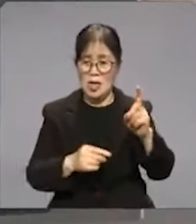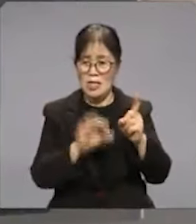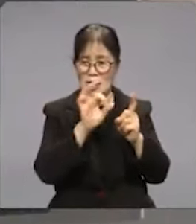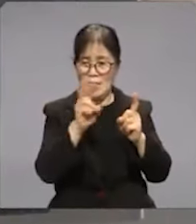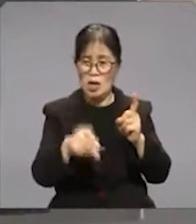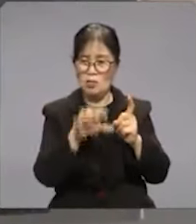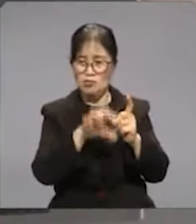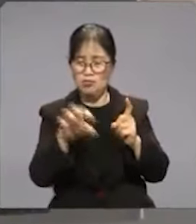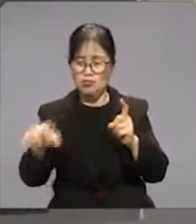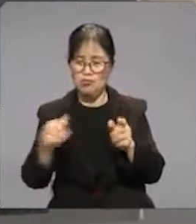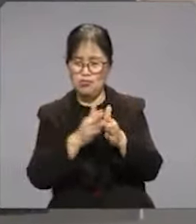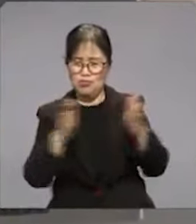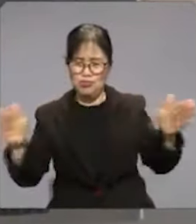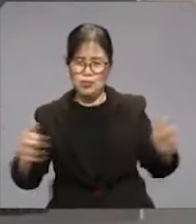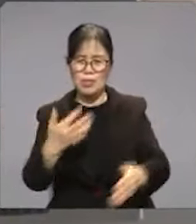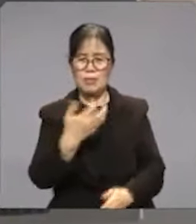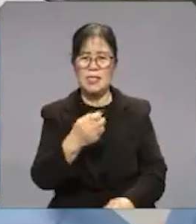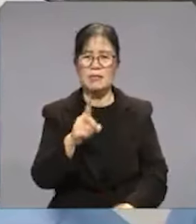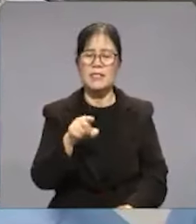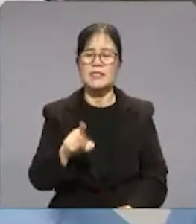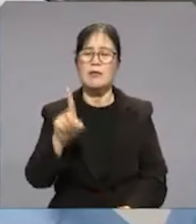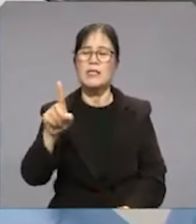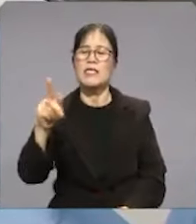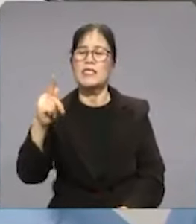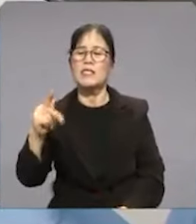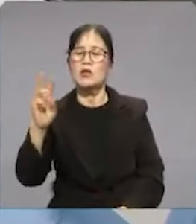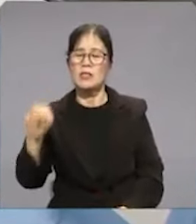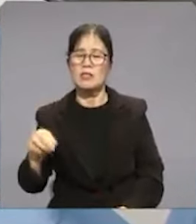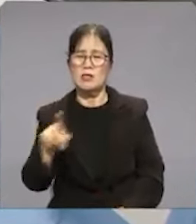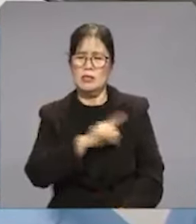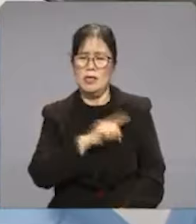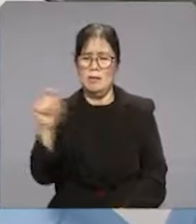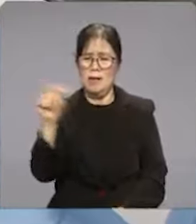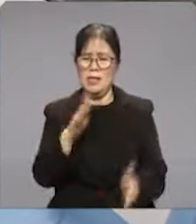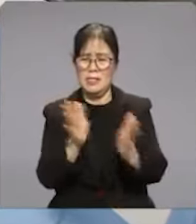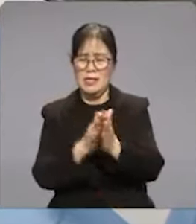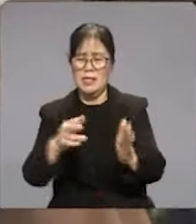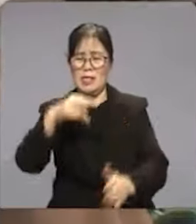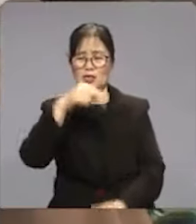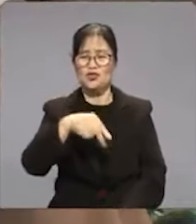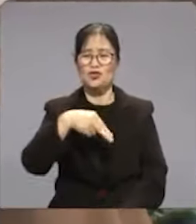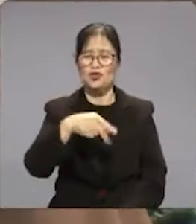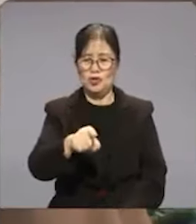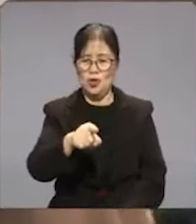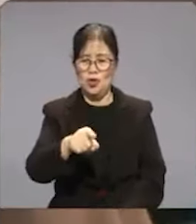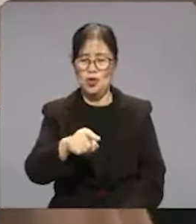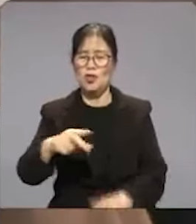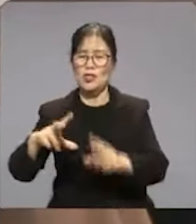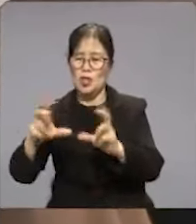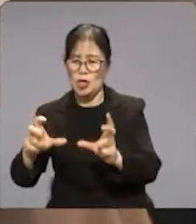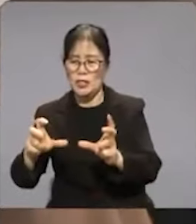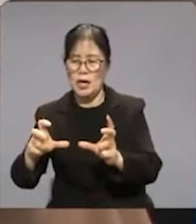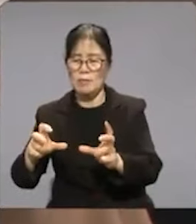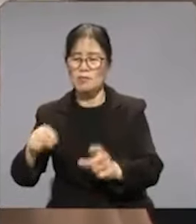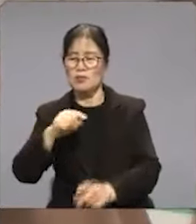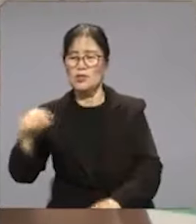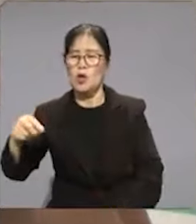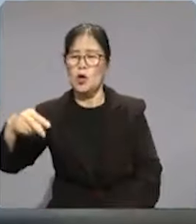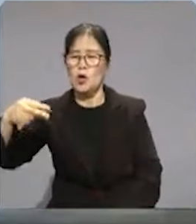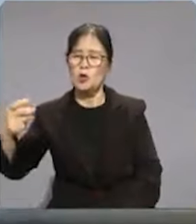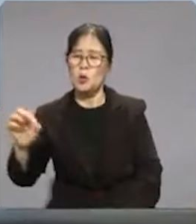A노선의 전체 길이는 82.1km. 가장 빨리 착공한 수서역과 성남역, 구성역,